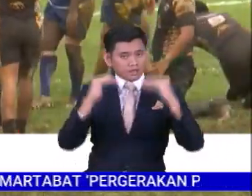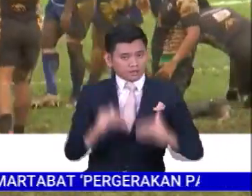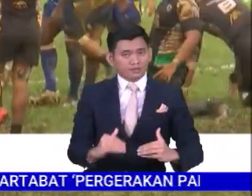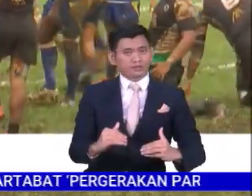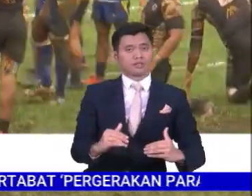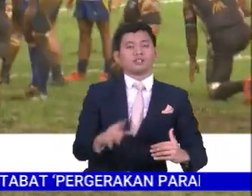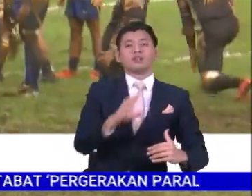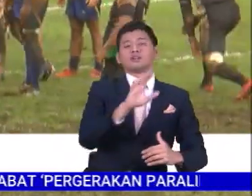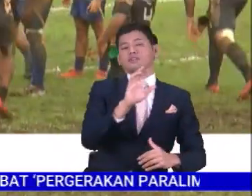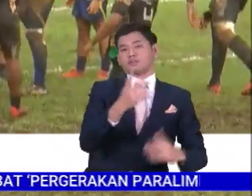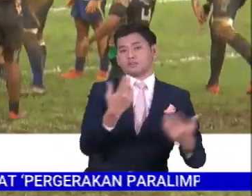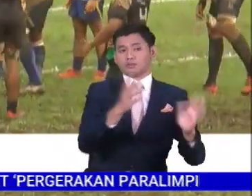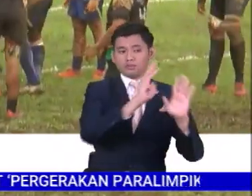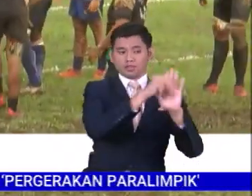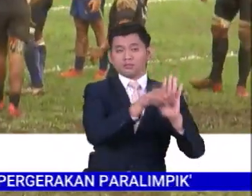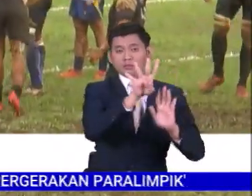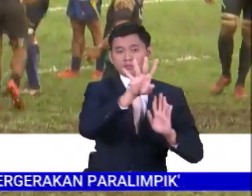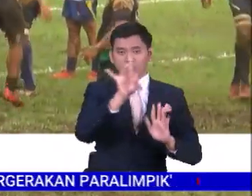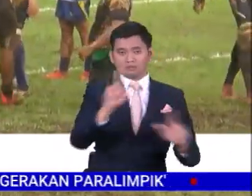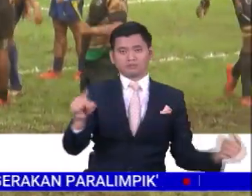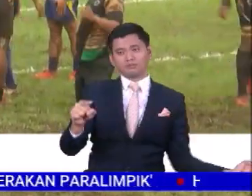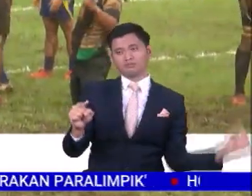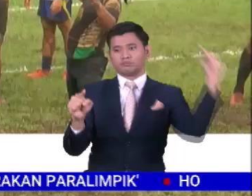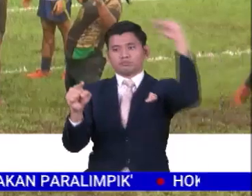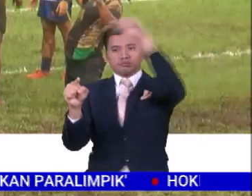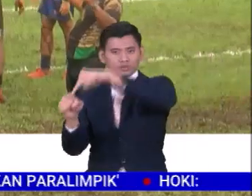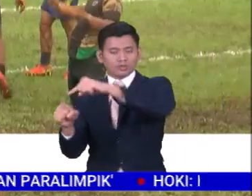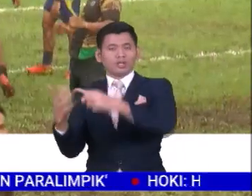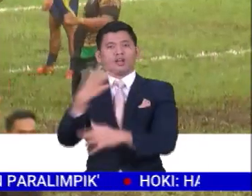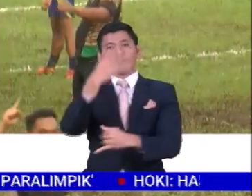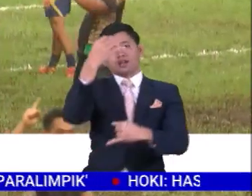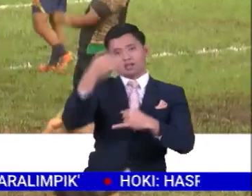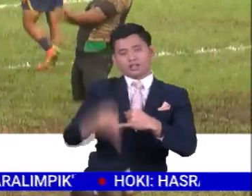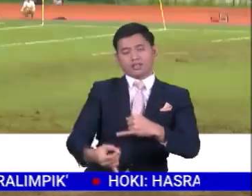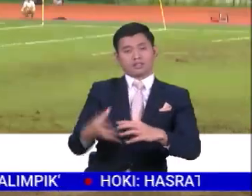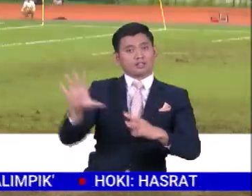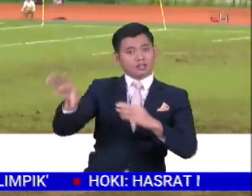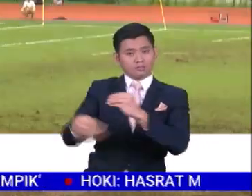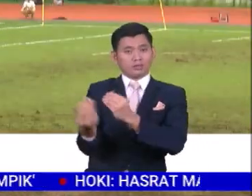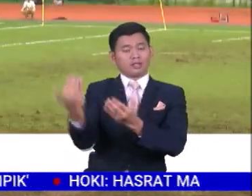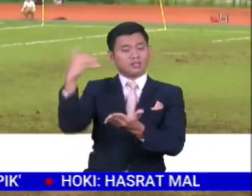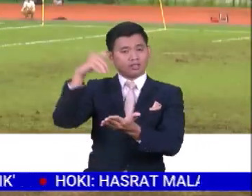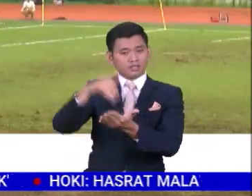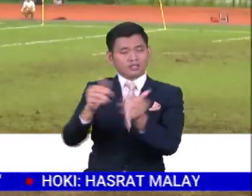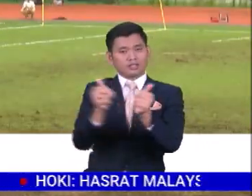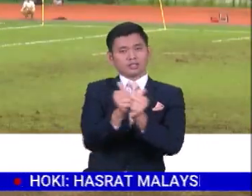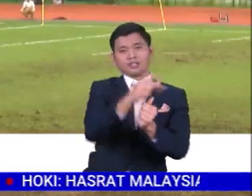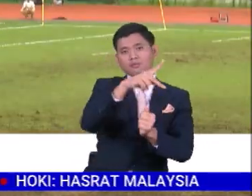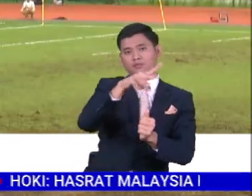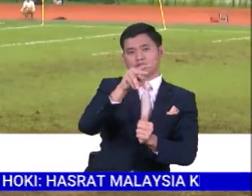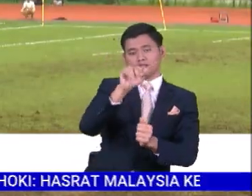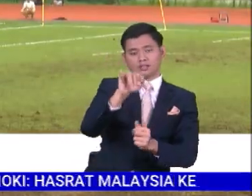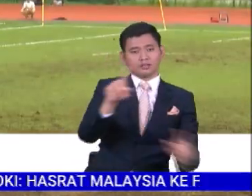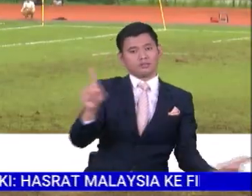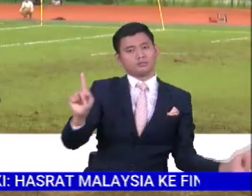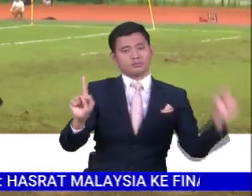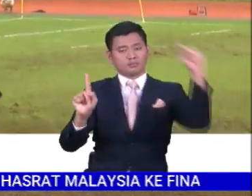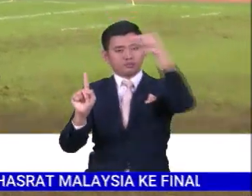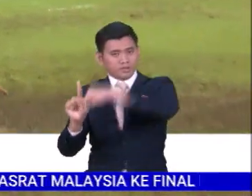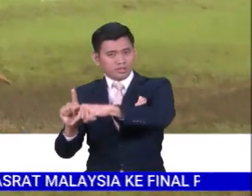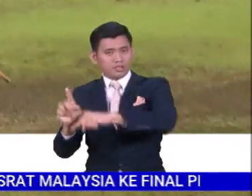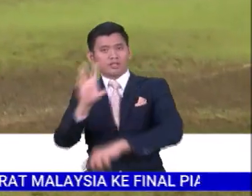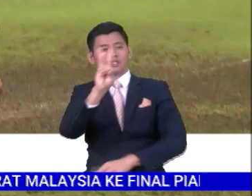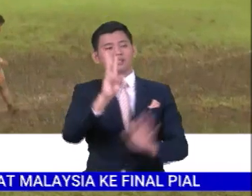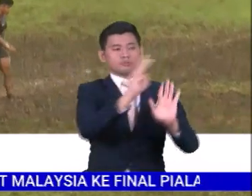Muhammad Faris Piat pada minit ke-48. Pasukan dari Pantai Timur itu kemudian menambah mata menerusi penalti Muhammad Faris selang 6